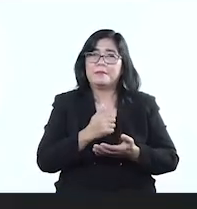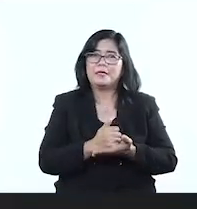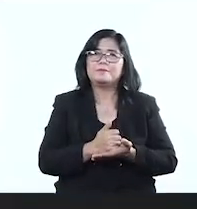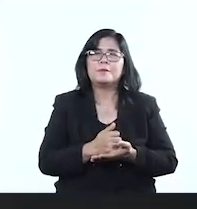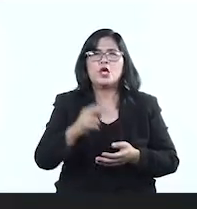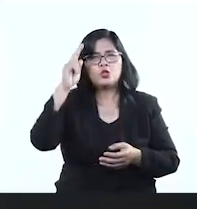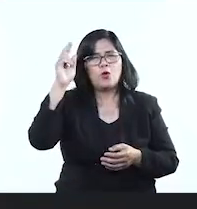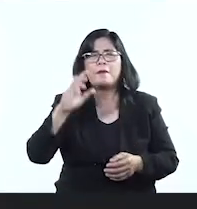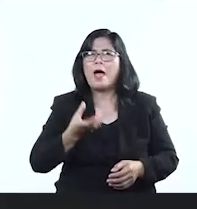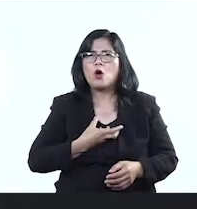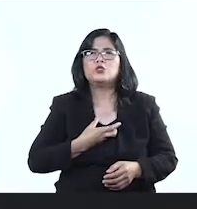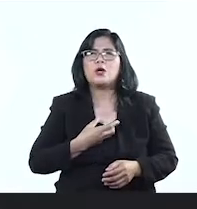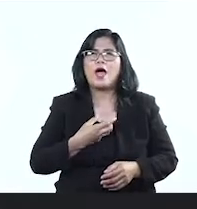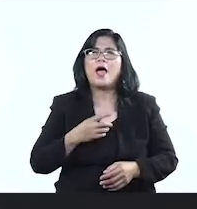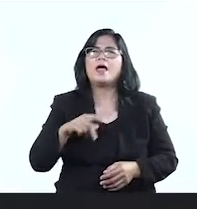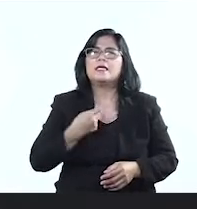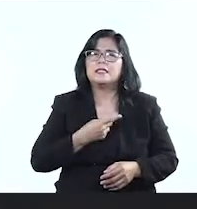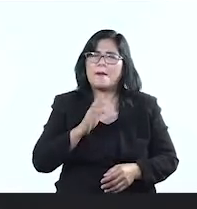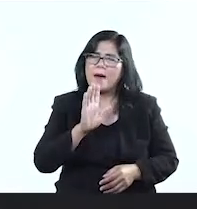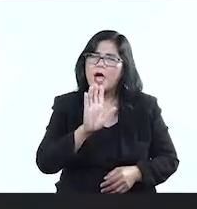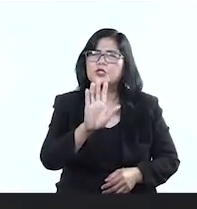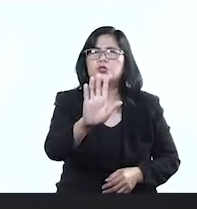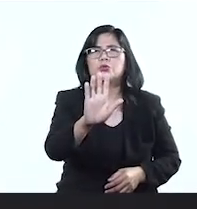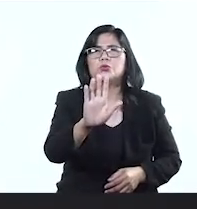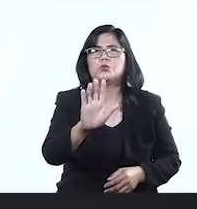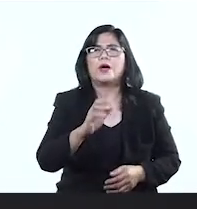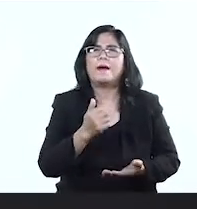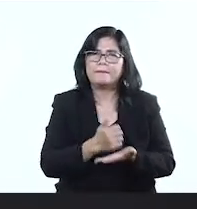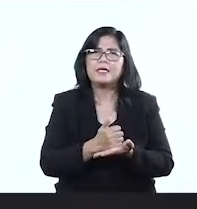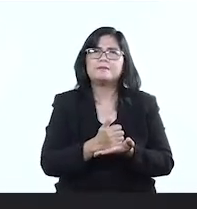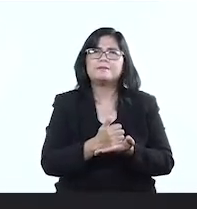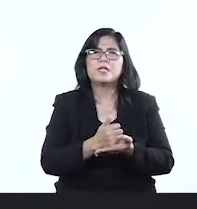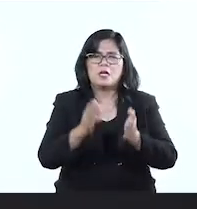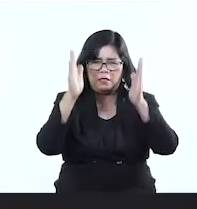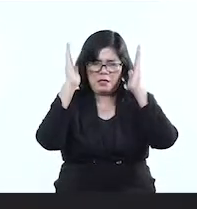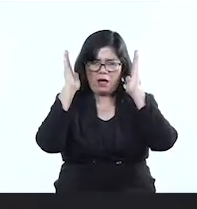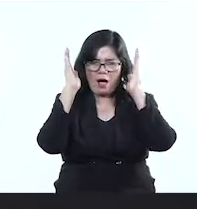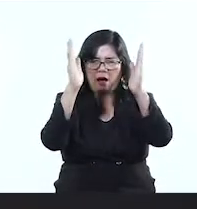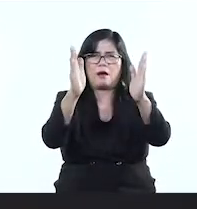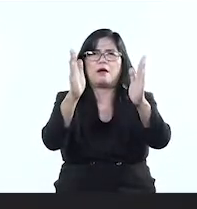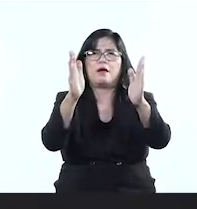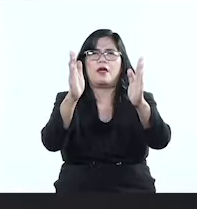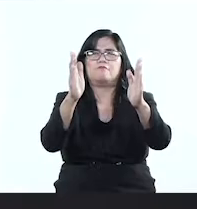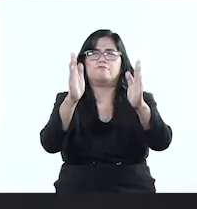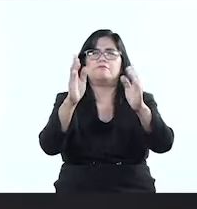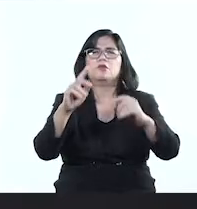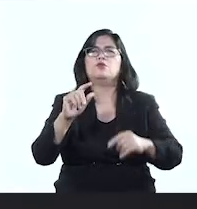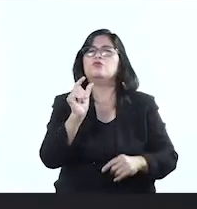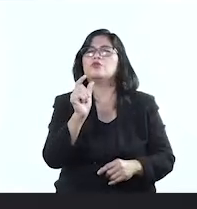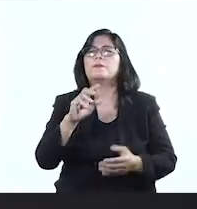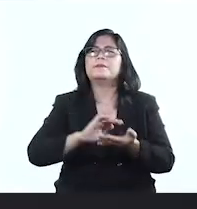Kid Hai Tuhan menerima kita apa adanya tadi kemudian diarahkan kita untuk menjadi yang terbaik